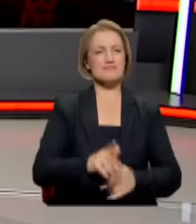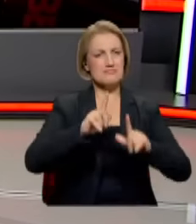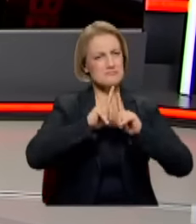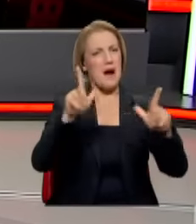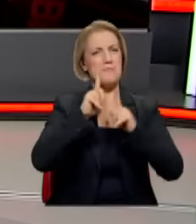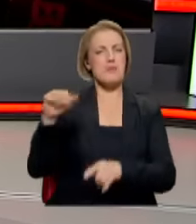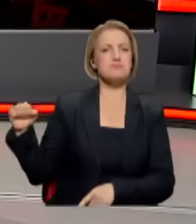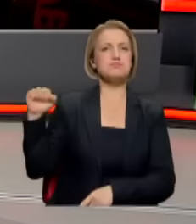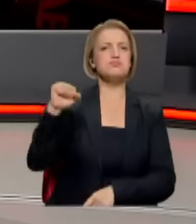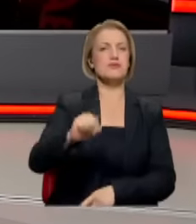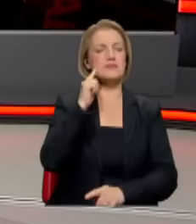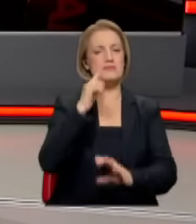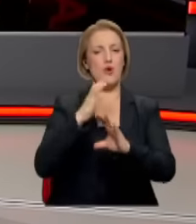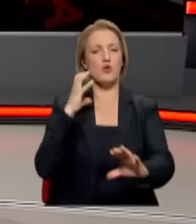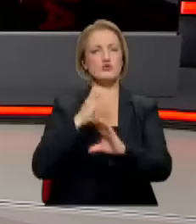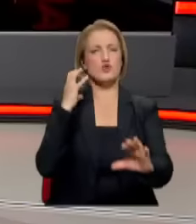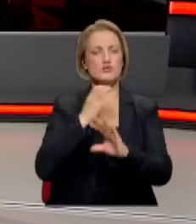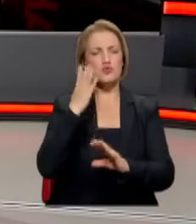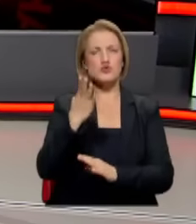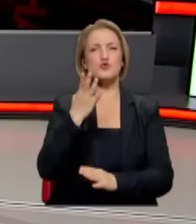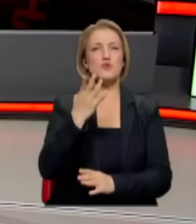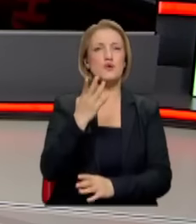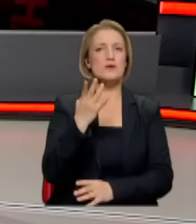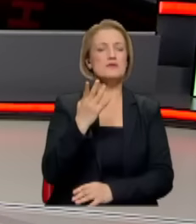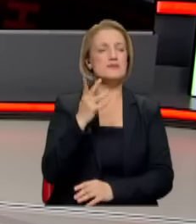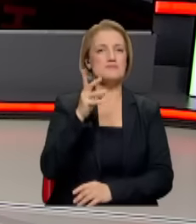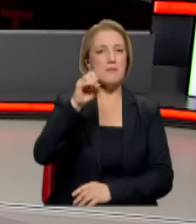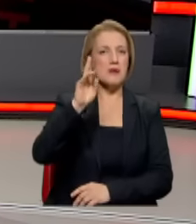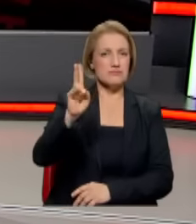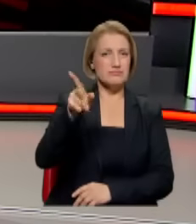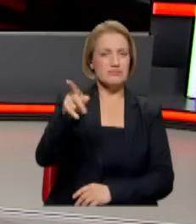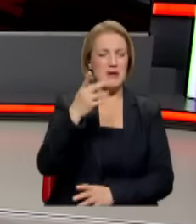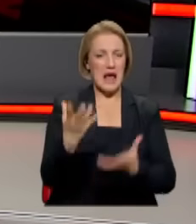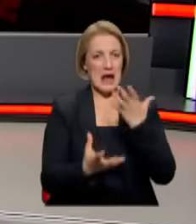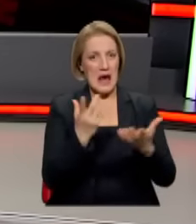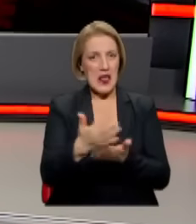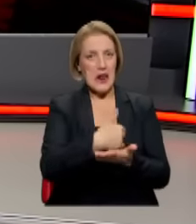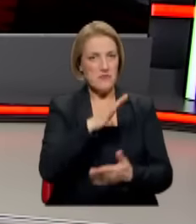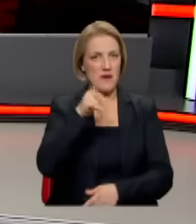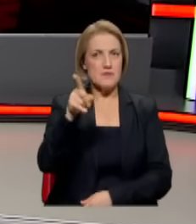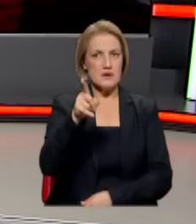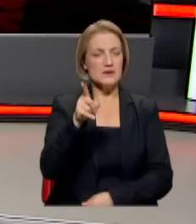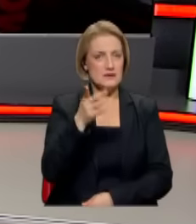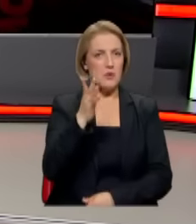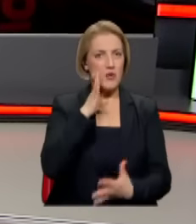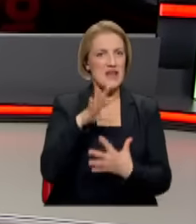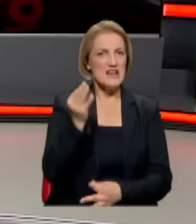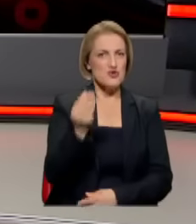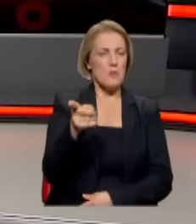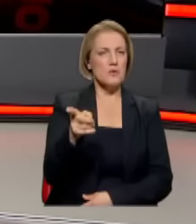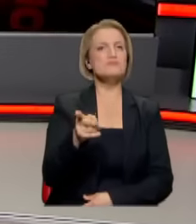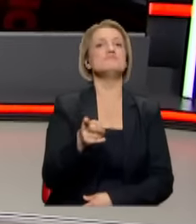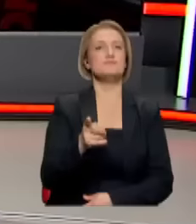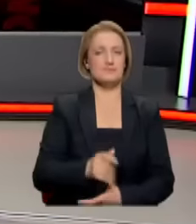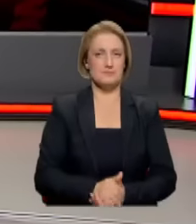atmaya getirdiğiniz özel taşınmış insanlar ya da trollerin zle filan O kadar kaynağınız var mı çıkıyor mu o kadar insan çıkmıyor